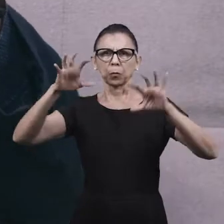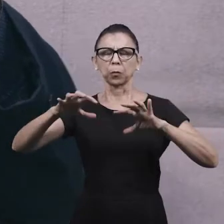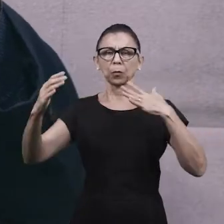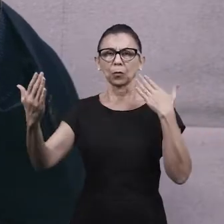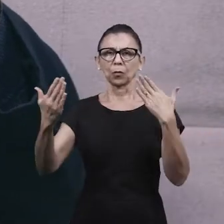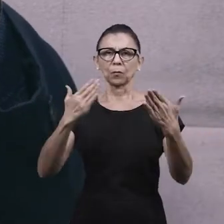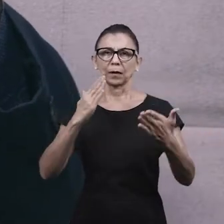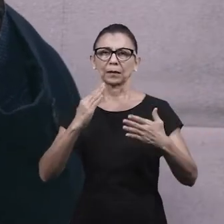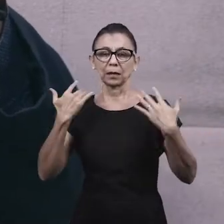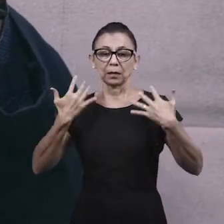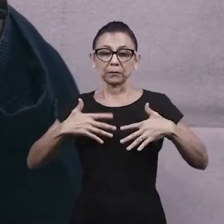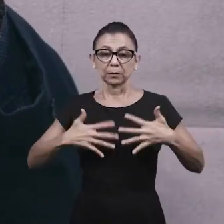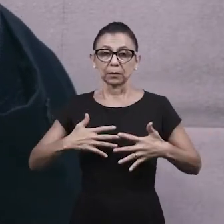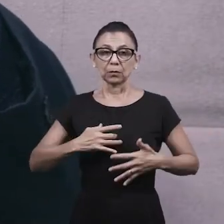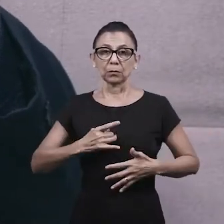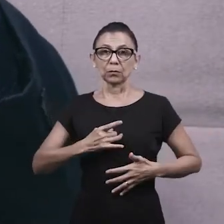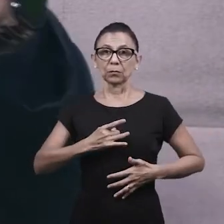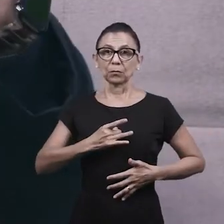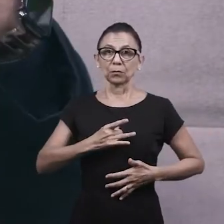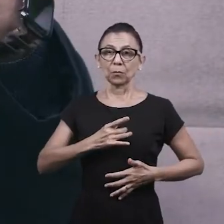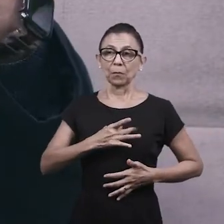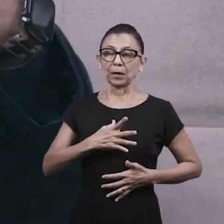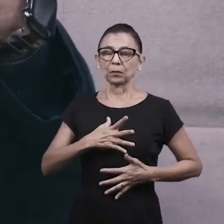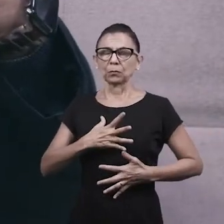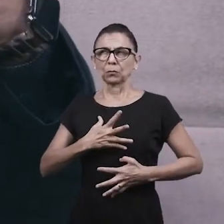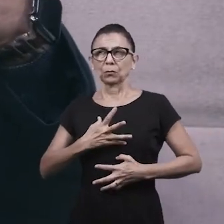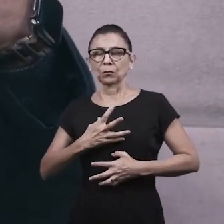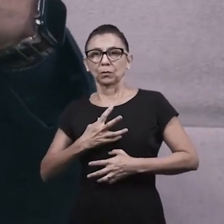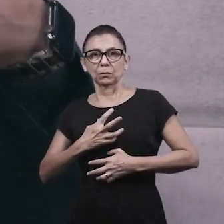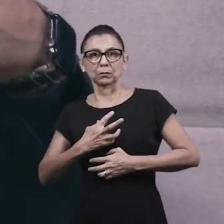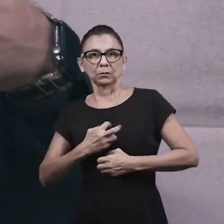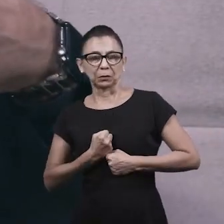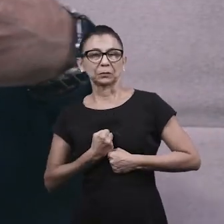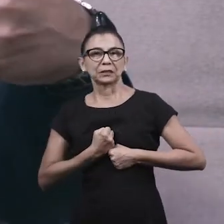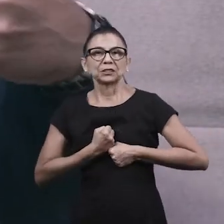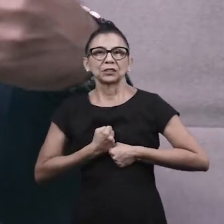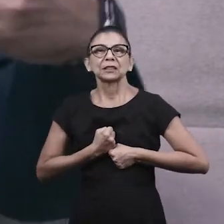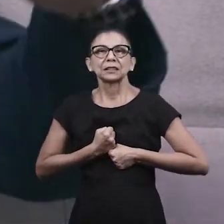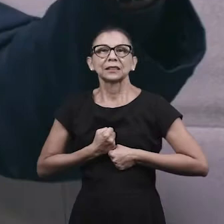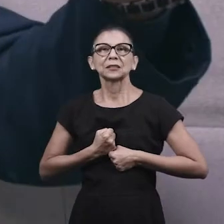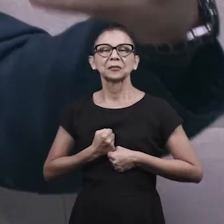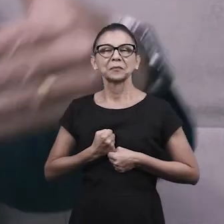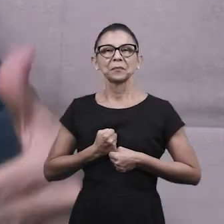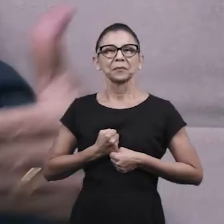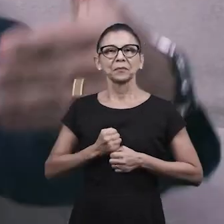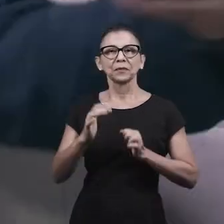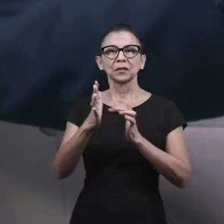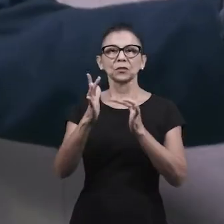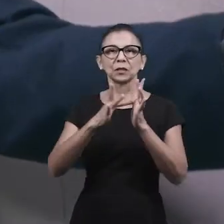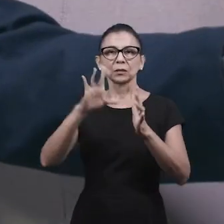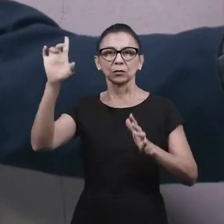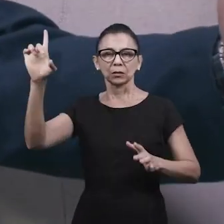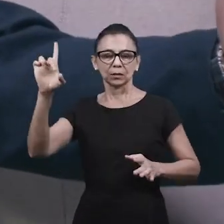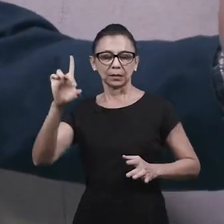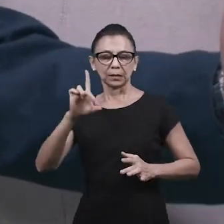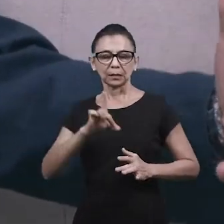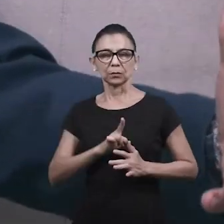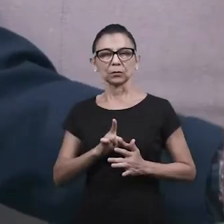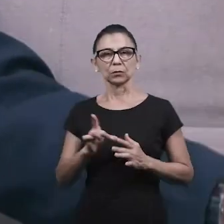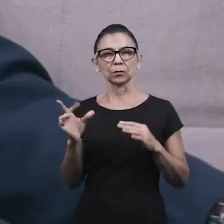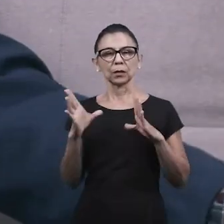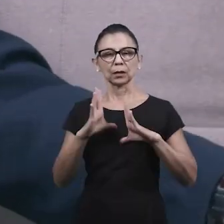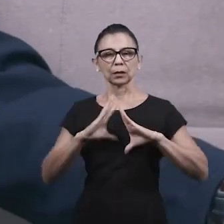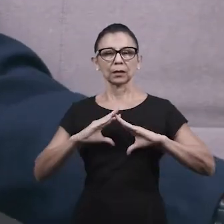l'autre, qui était à l'intérieur de leur cœur, la tempête de l'affliction. la tempête de la peur,